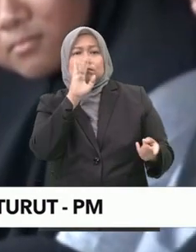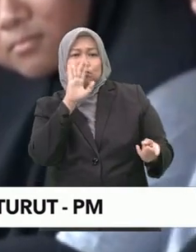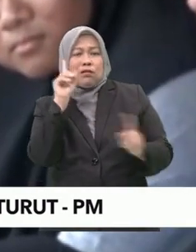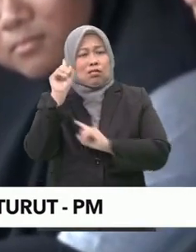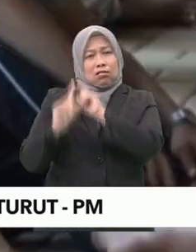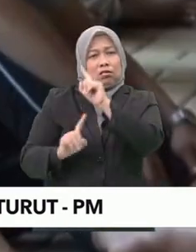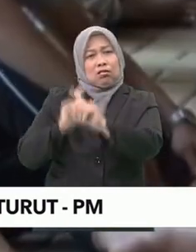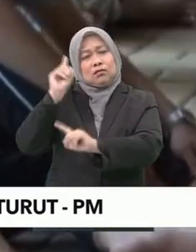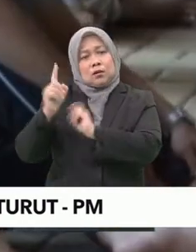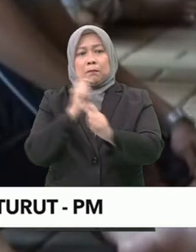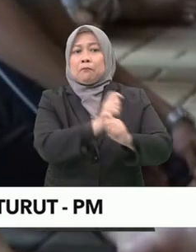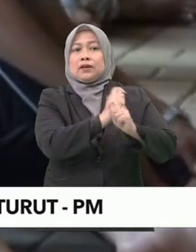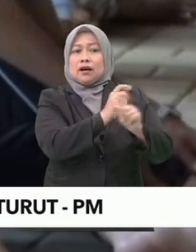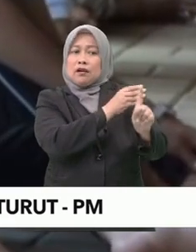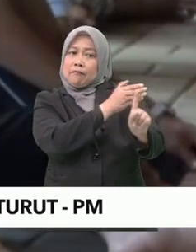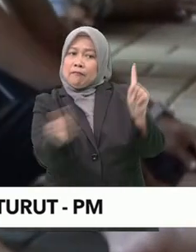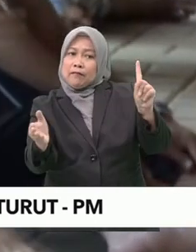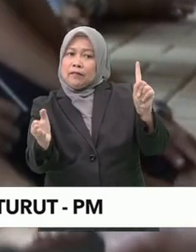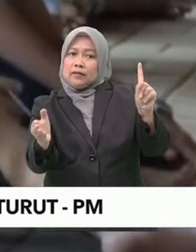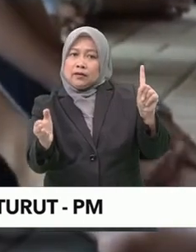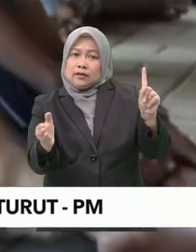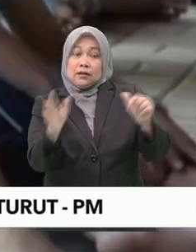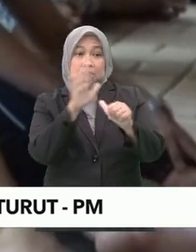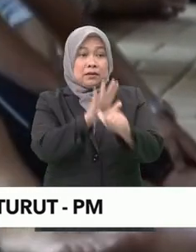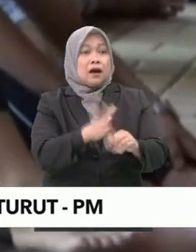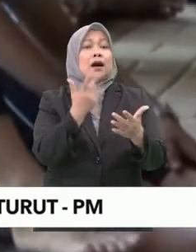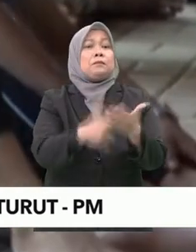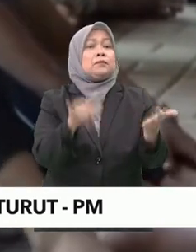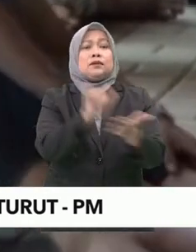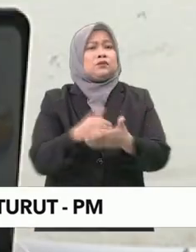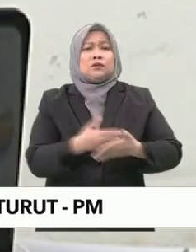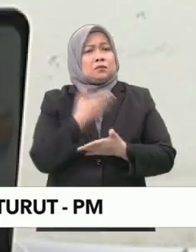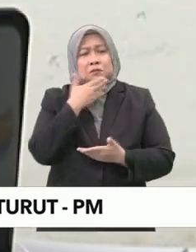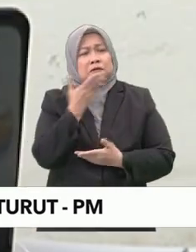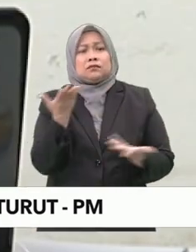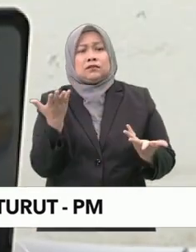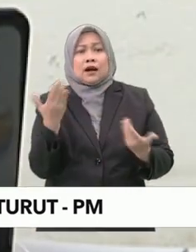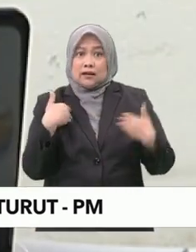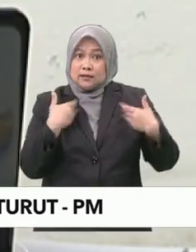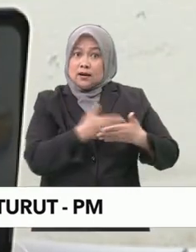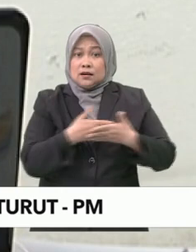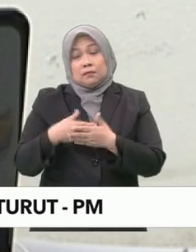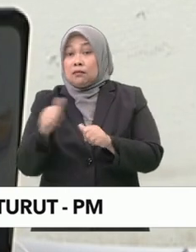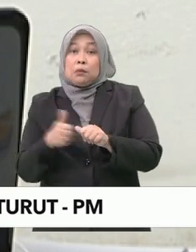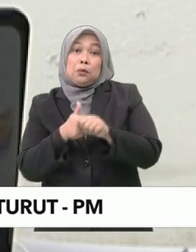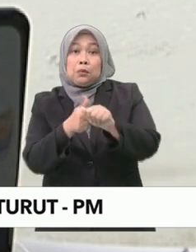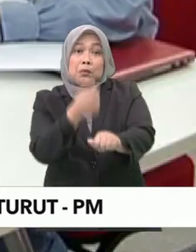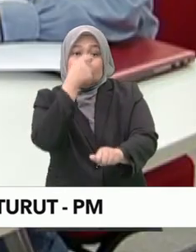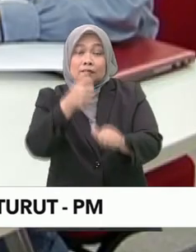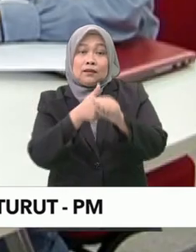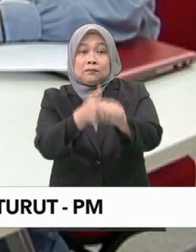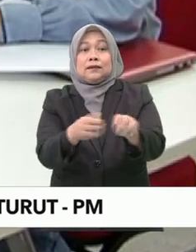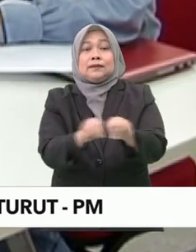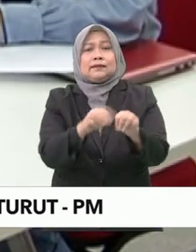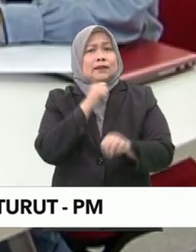pecatai pertahankan penyelewengan dan penindasan. Apa arti anak muda begitu? Ada anak muda diikut saja seperti macai,